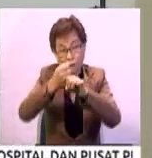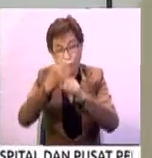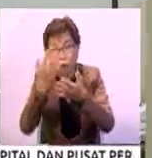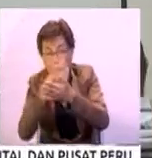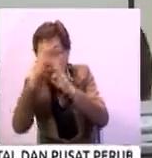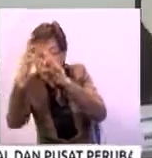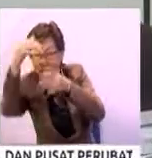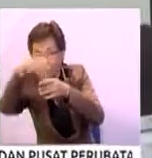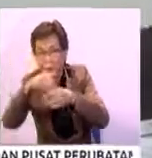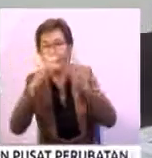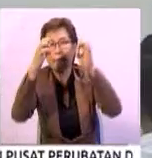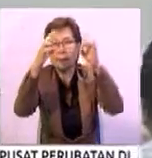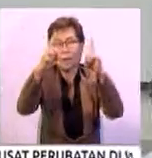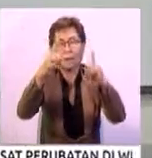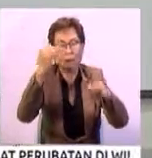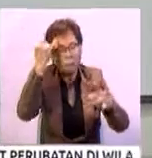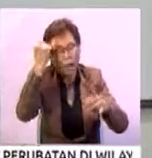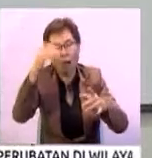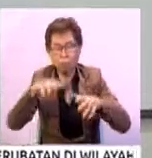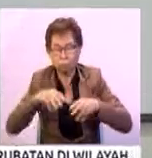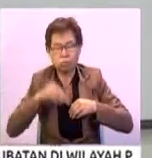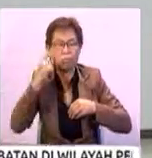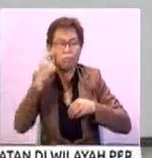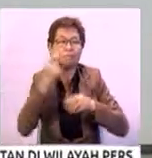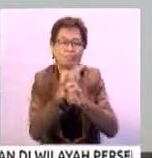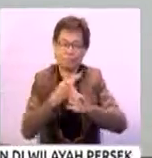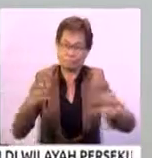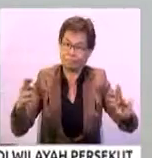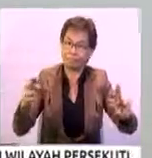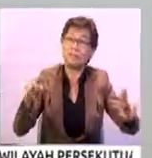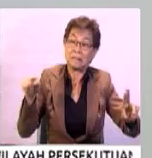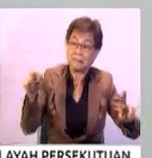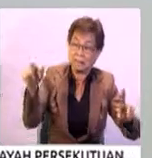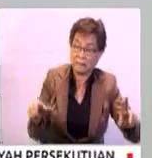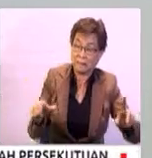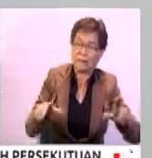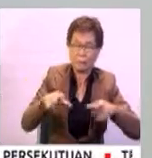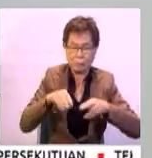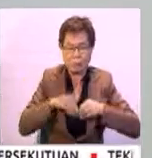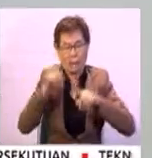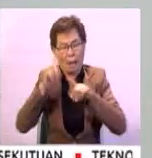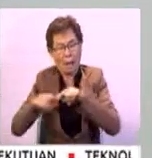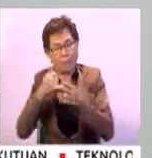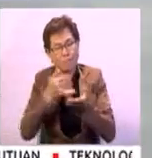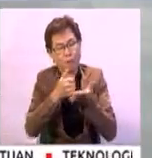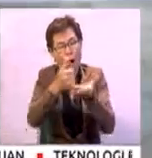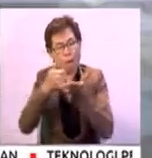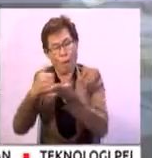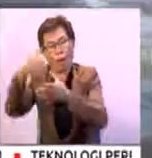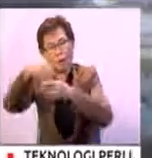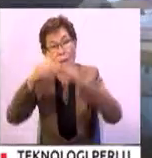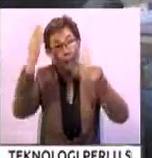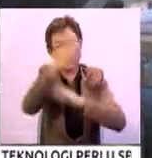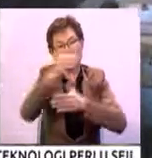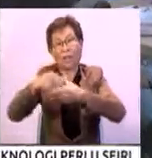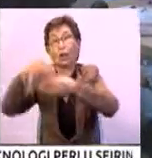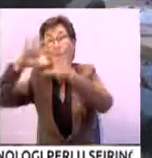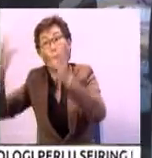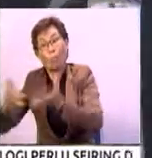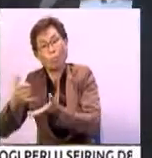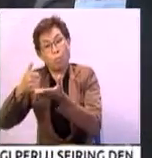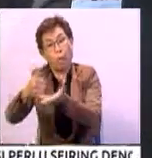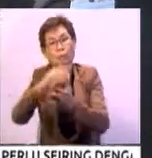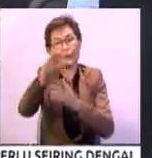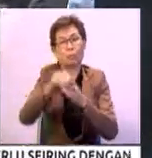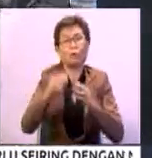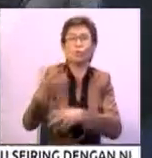dalam pendidikan. Kesediaannya itu membolehkan Nur Jahan menerima pelbagai anugerah di peringkat dalam negara dan global,